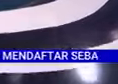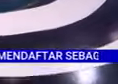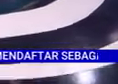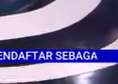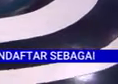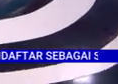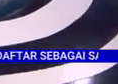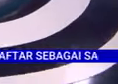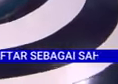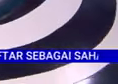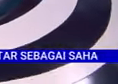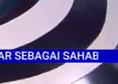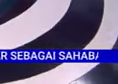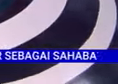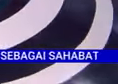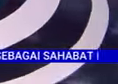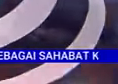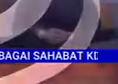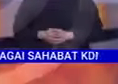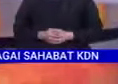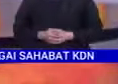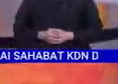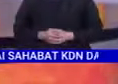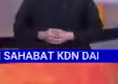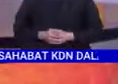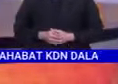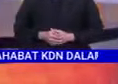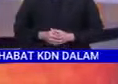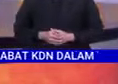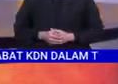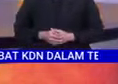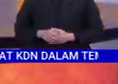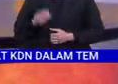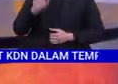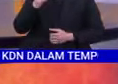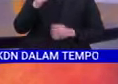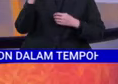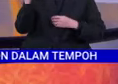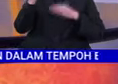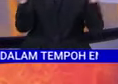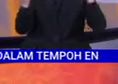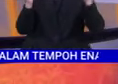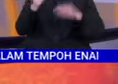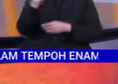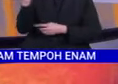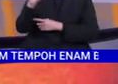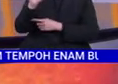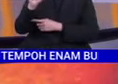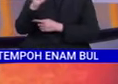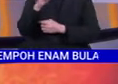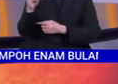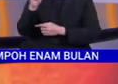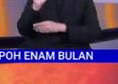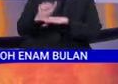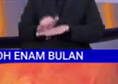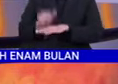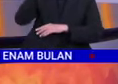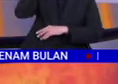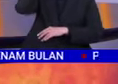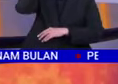rozihan Yes untuk perkembangan dari Pahang Hai majelis agama Islam dan adat istiadat Melayu Kelantan make